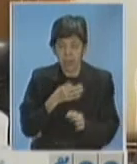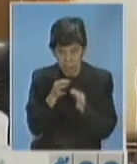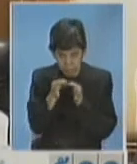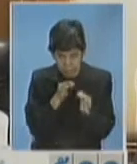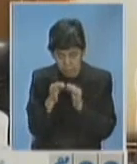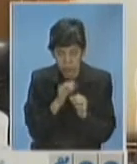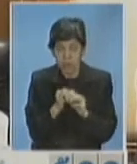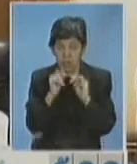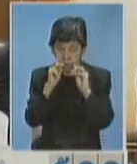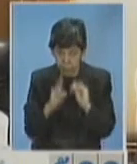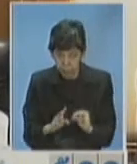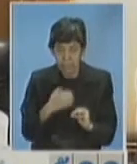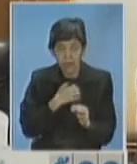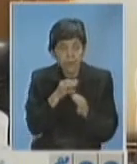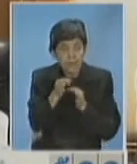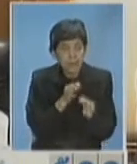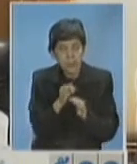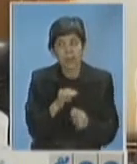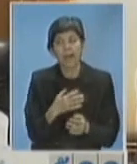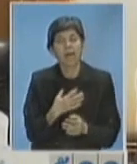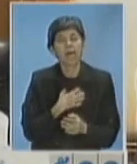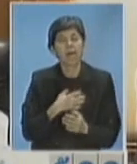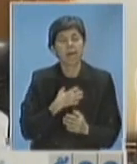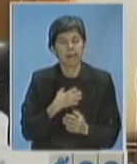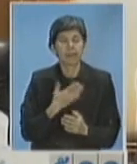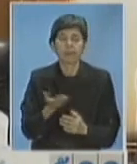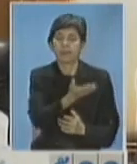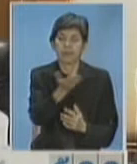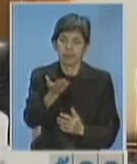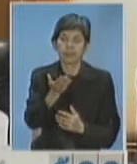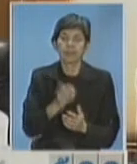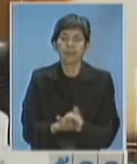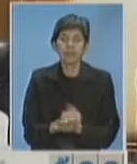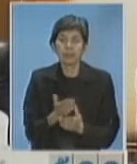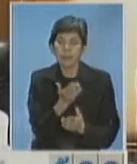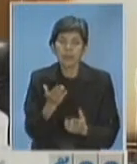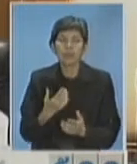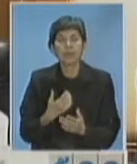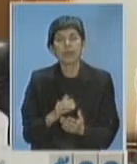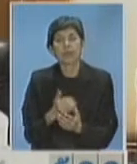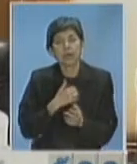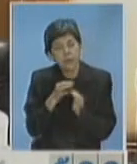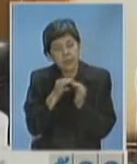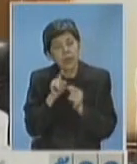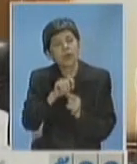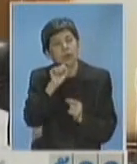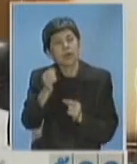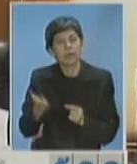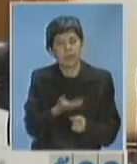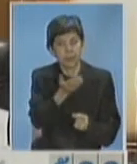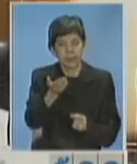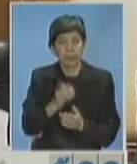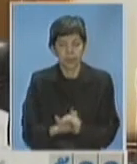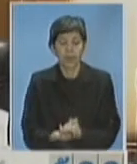ในรายมาตรานั้นๆ นะครับเพื่อไม่ให้เสียเวลาในการพิจารณาของท่านสมาชิกสภาผู้แทนราษฎรในที่ประชุมแห่ง